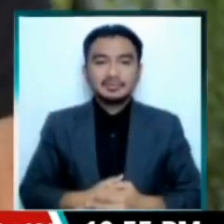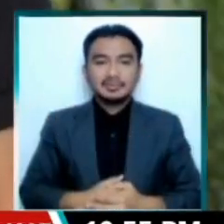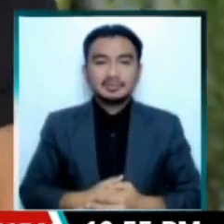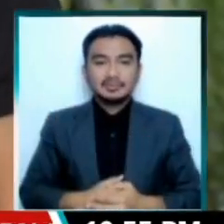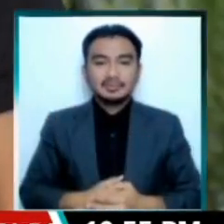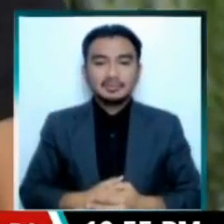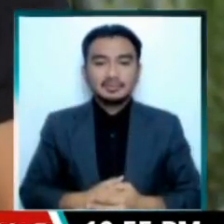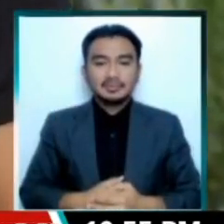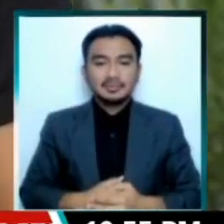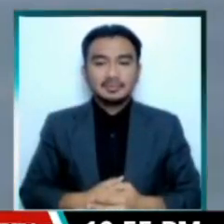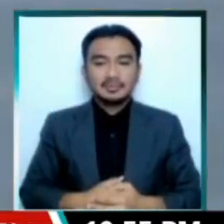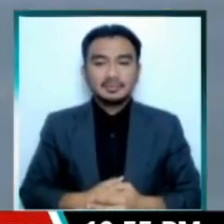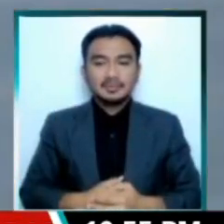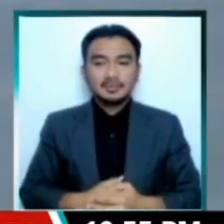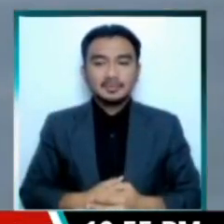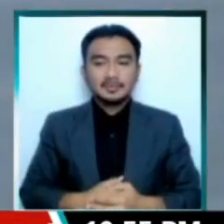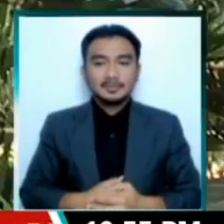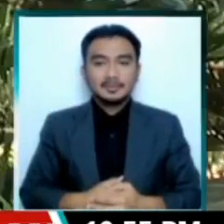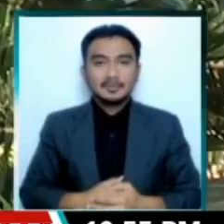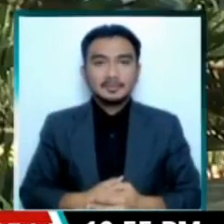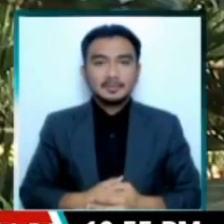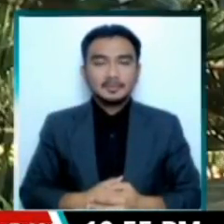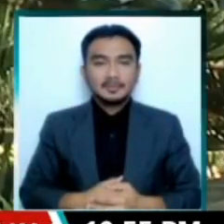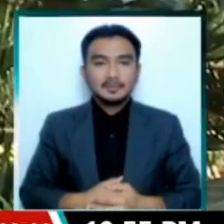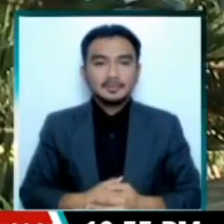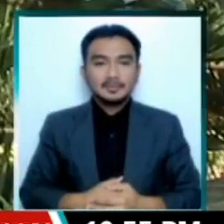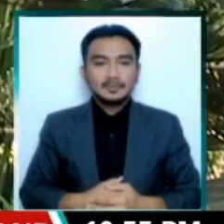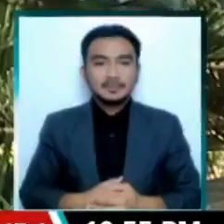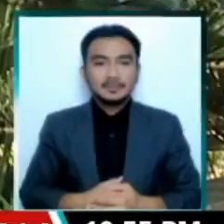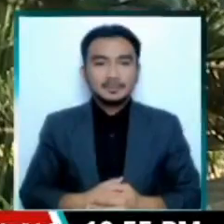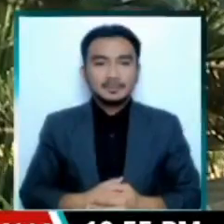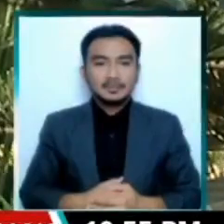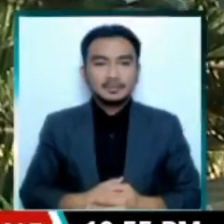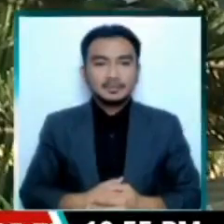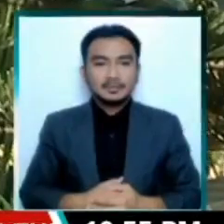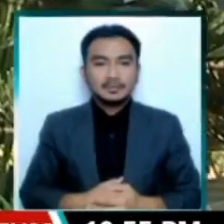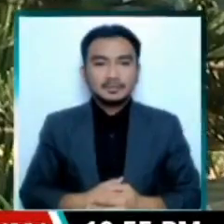Santos. Jonathan Andal. Mariz Umali. Salima Refran. GMA News.